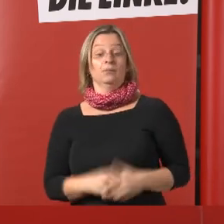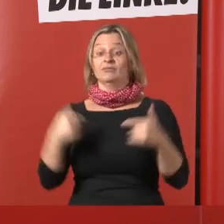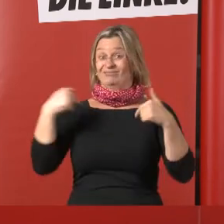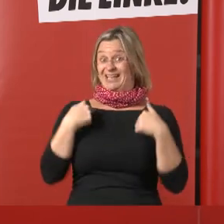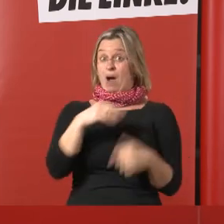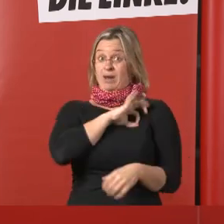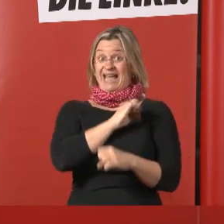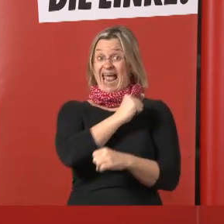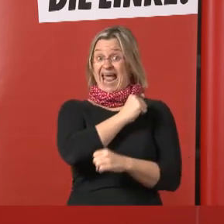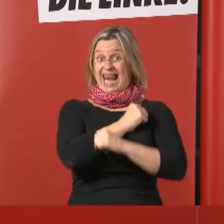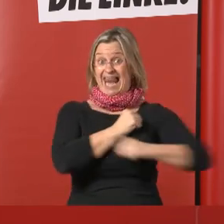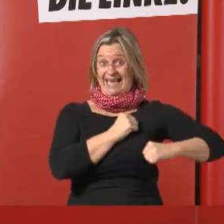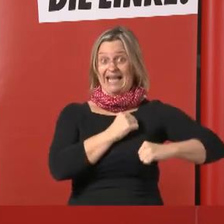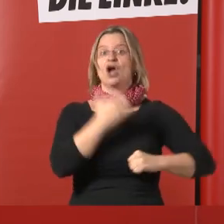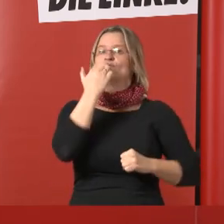ich möchte